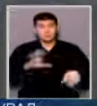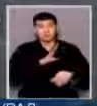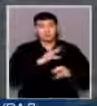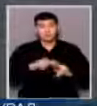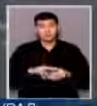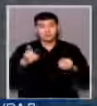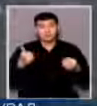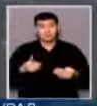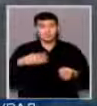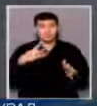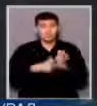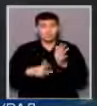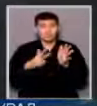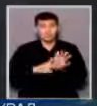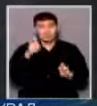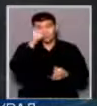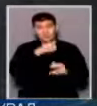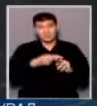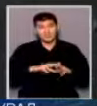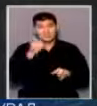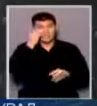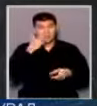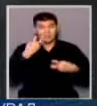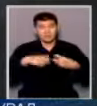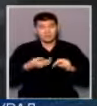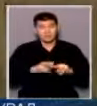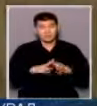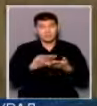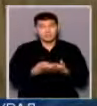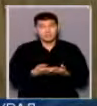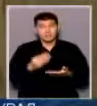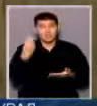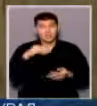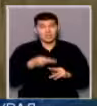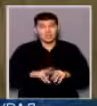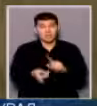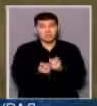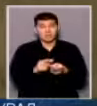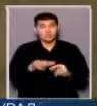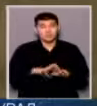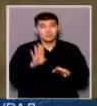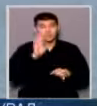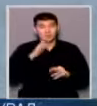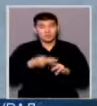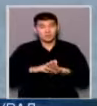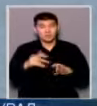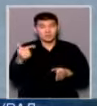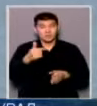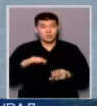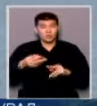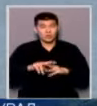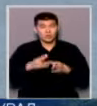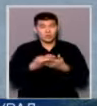в эксплуатации с 1988 года, неутешительное. Поэтому в качестве альтернативного источника водоснабжения Атырауского